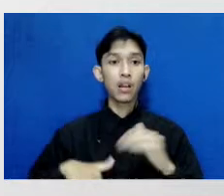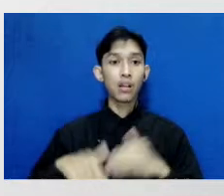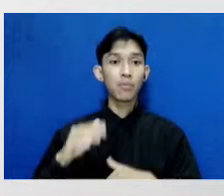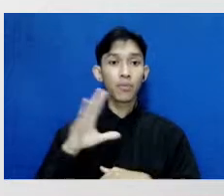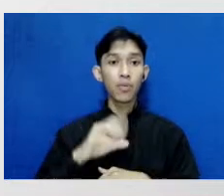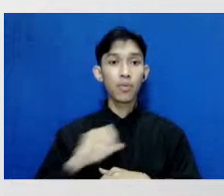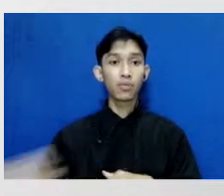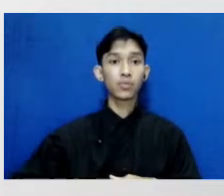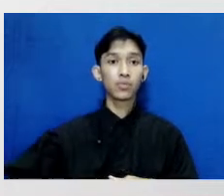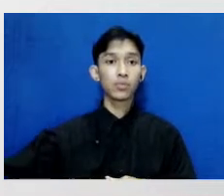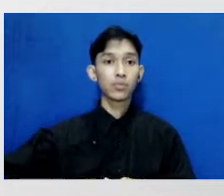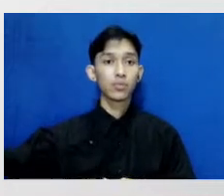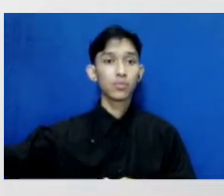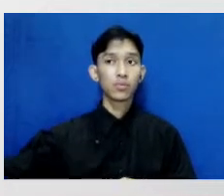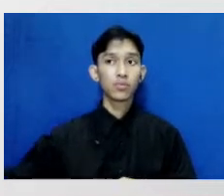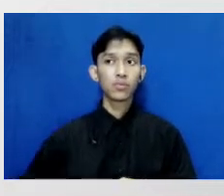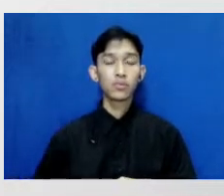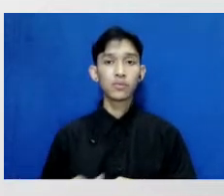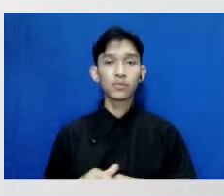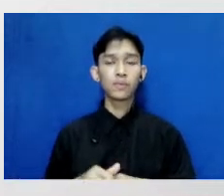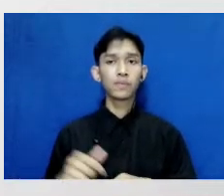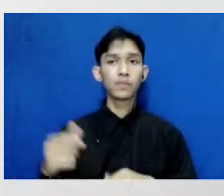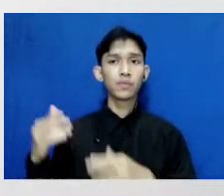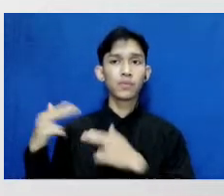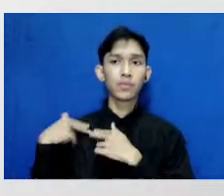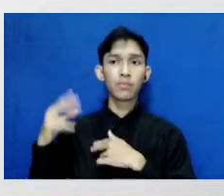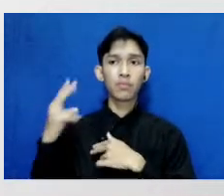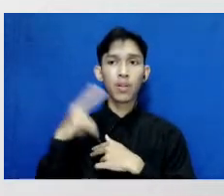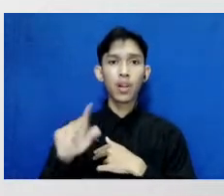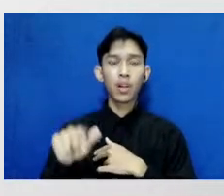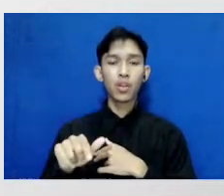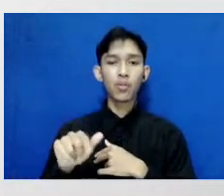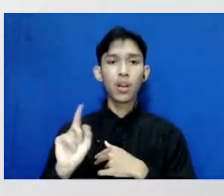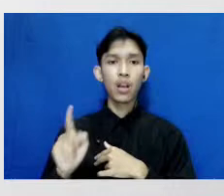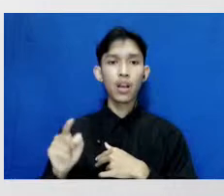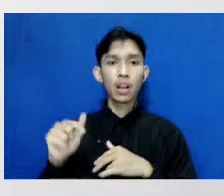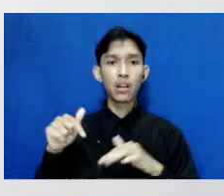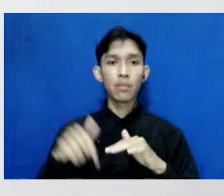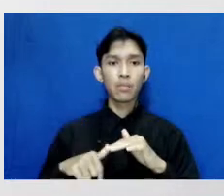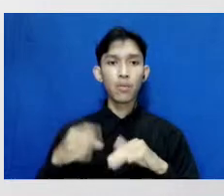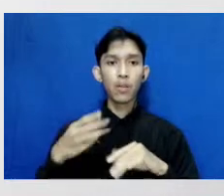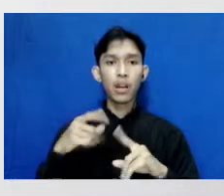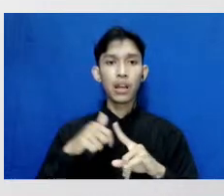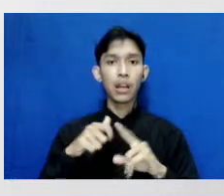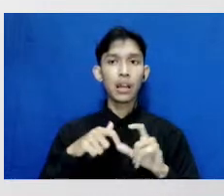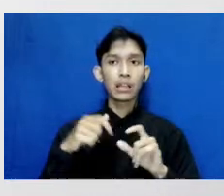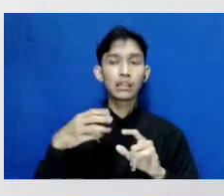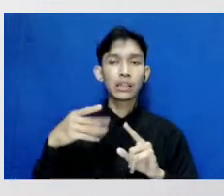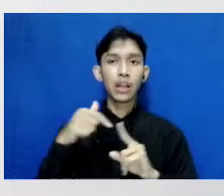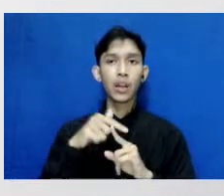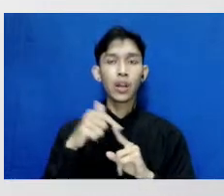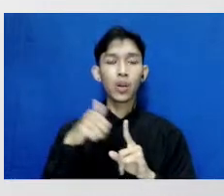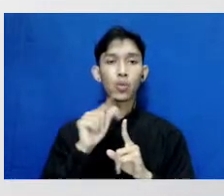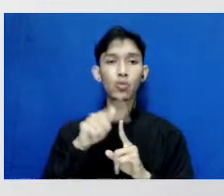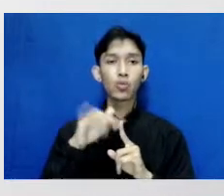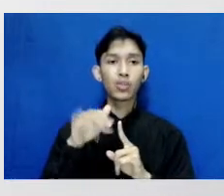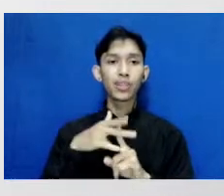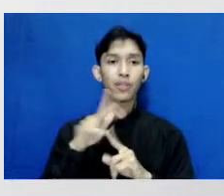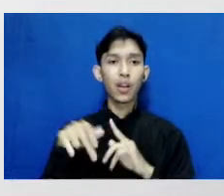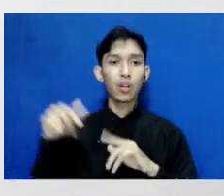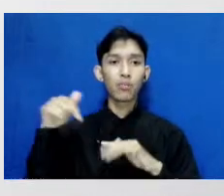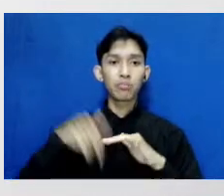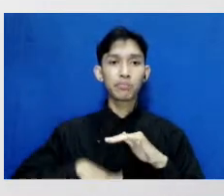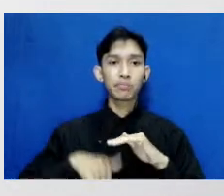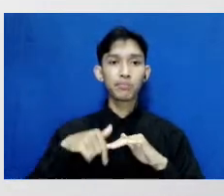menekankan bahwa kewenangan untuk pengawasan itu tetap berada di bawah eksekutif. Mungkin kalau di dalam konteks